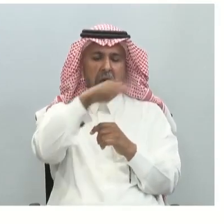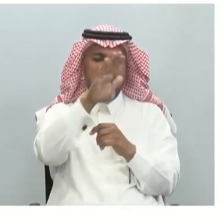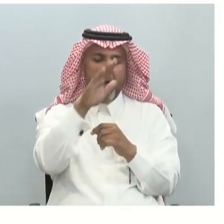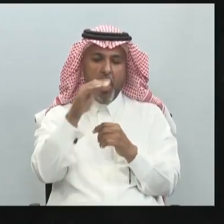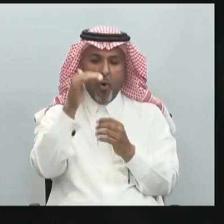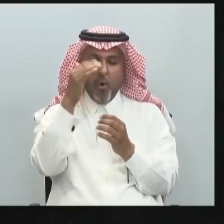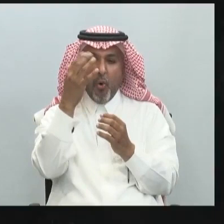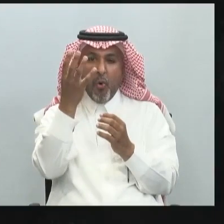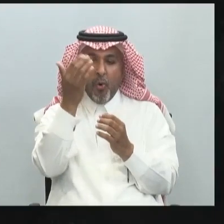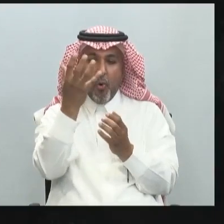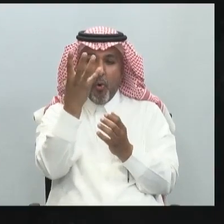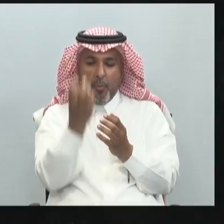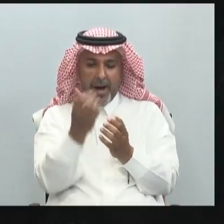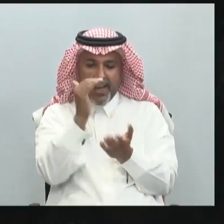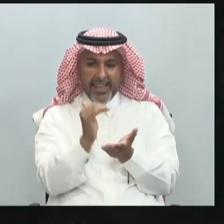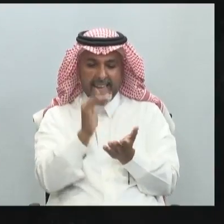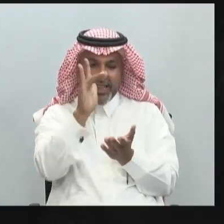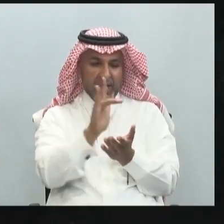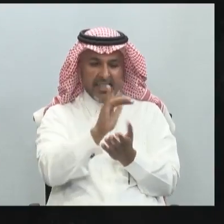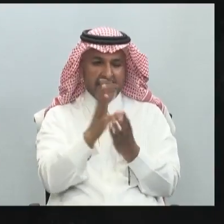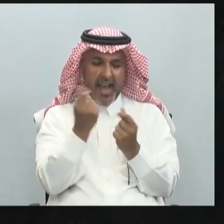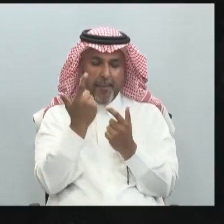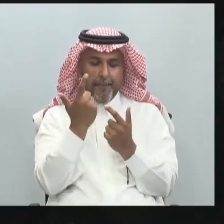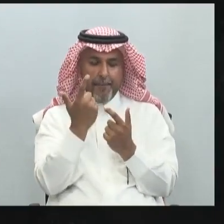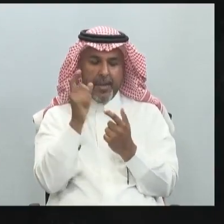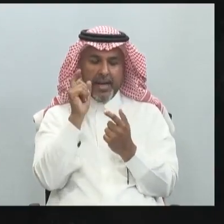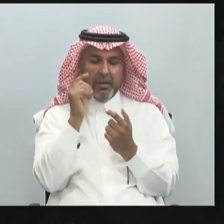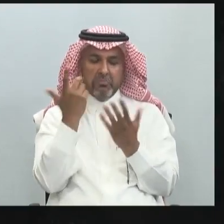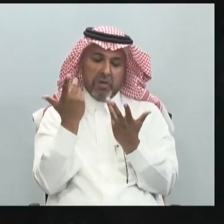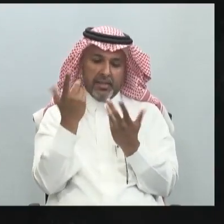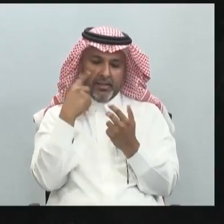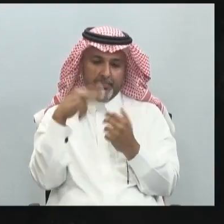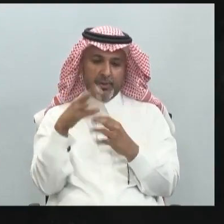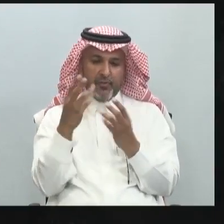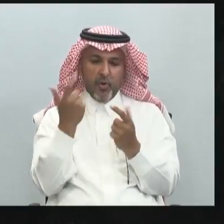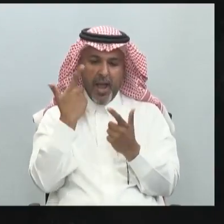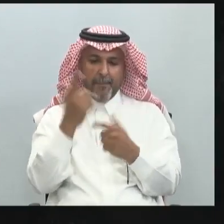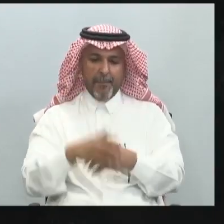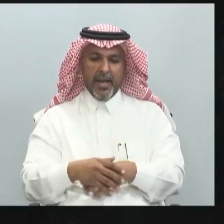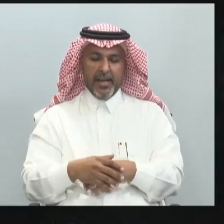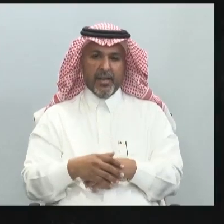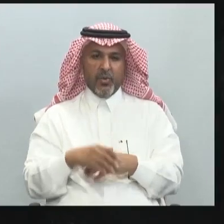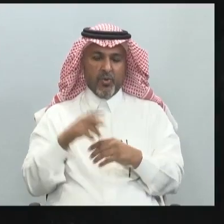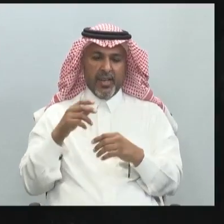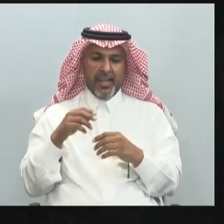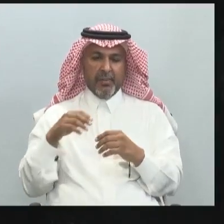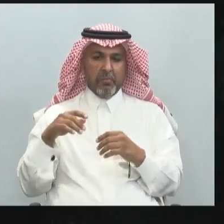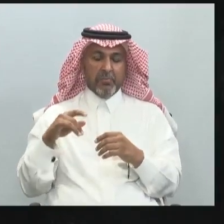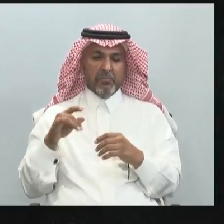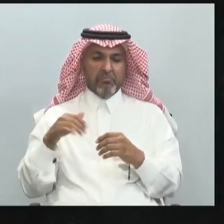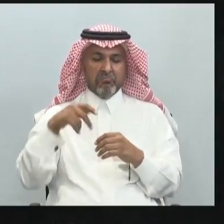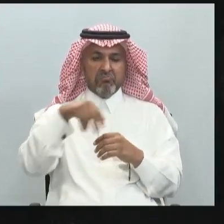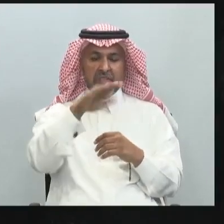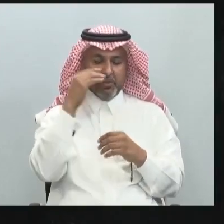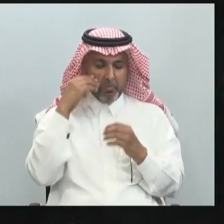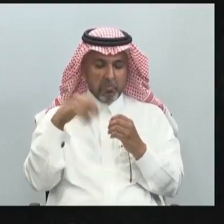ما اعرف كم مجموعه غادرت لكن كل مجموعه فيها كم شخص احسنتم ممتاز فيها شخصين طيب غادر اكس من المجموعه انا ما اعرف كم اكس